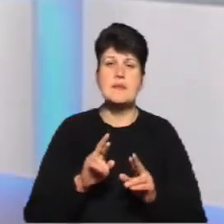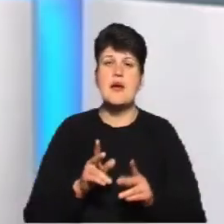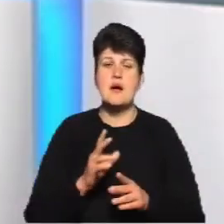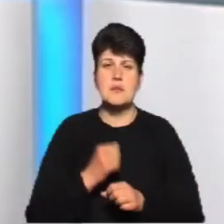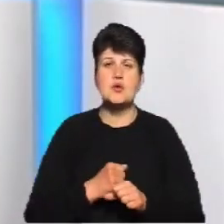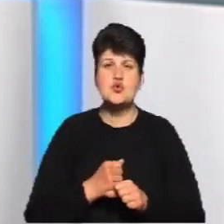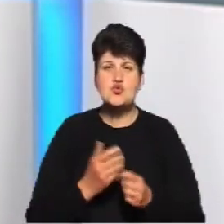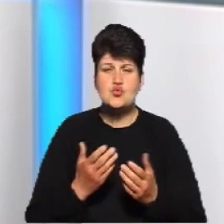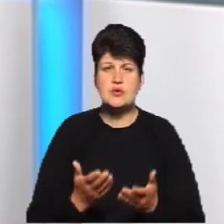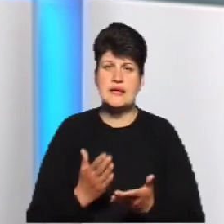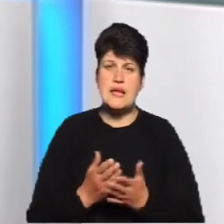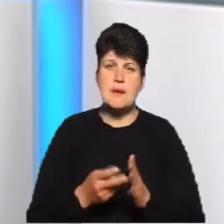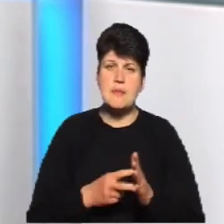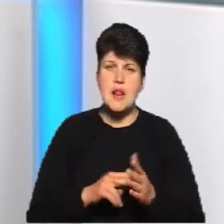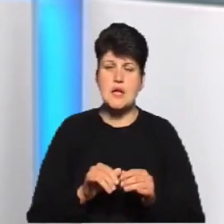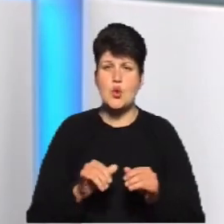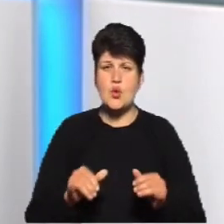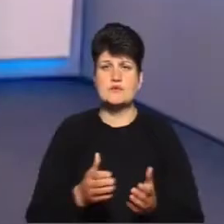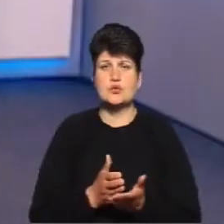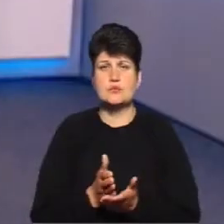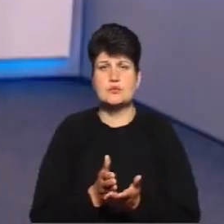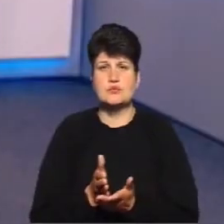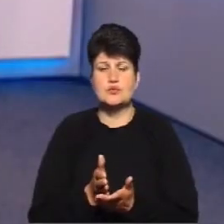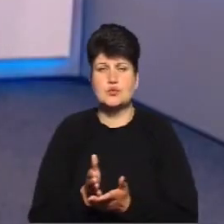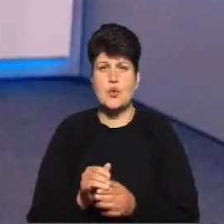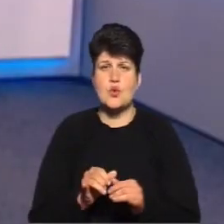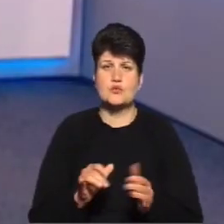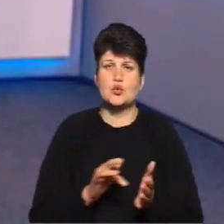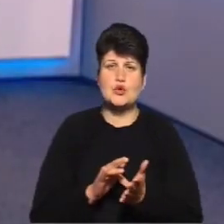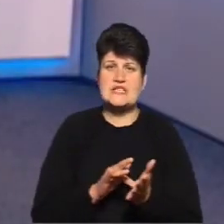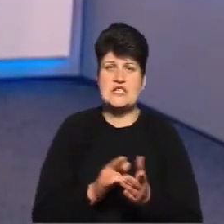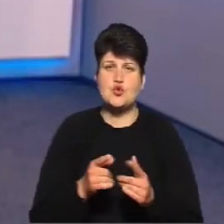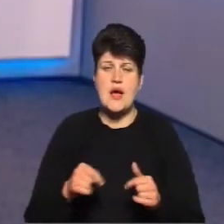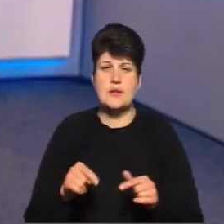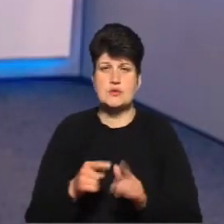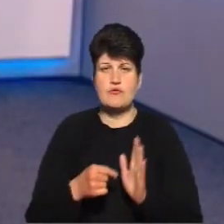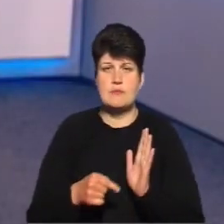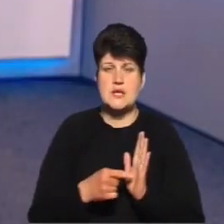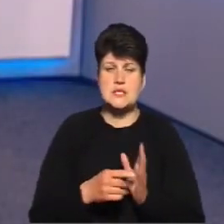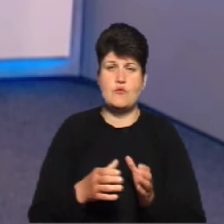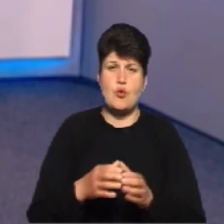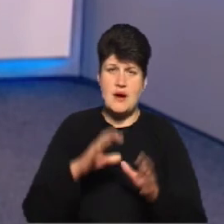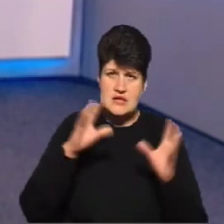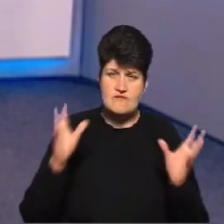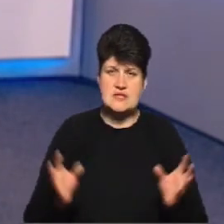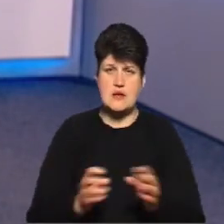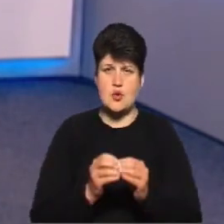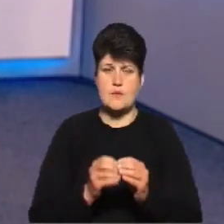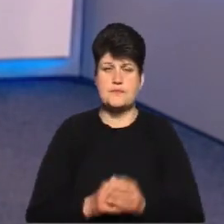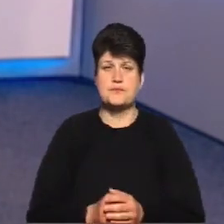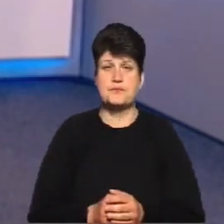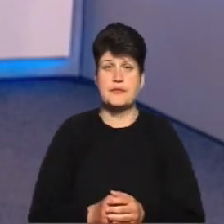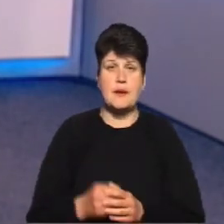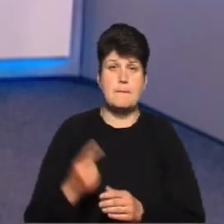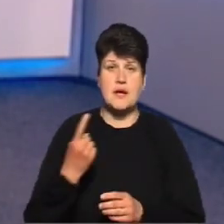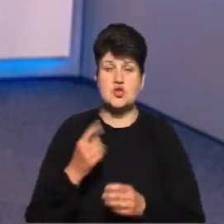чи є якийсь план розвитку інфраструктурний і розвитку туристичної галузі в місті і в громаді загалом? Ну, на перша проблема це,